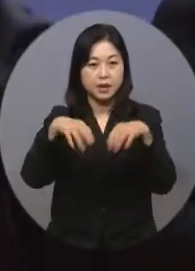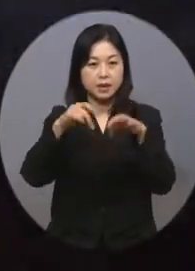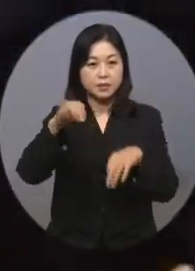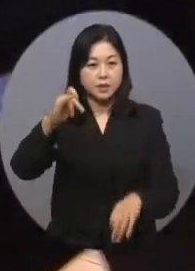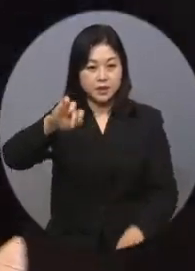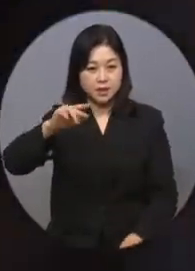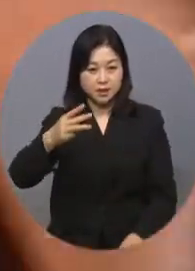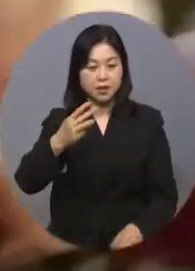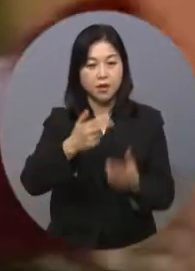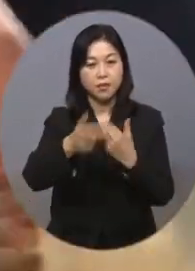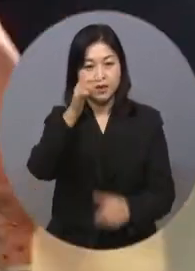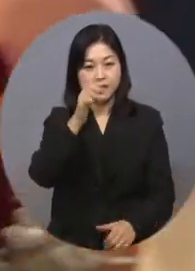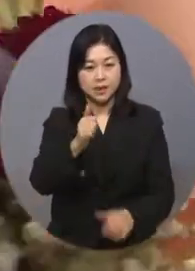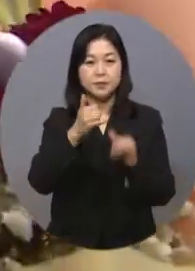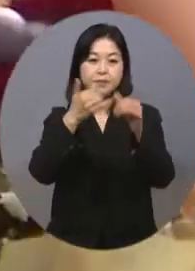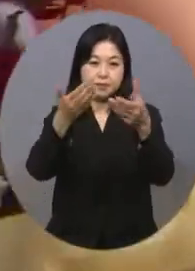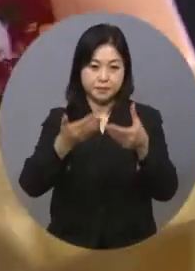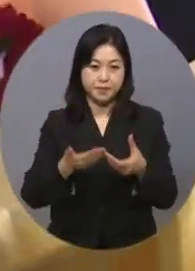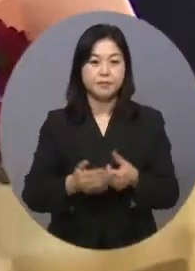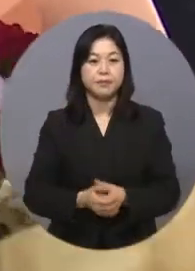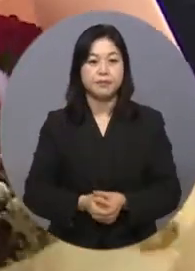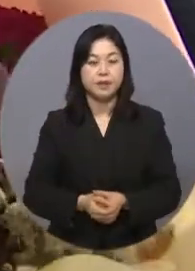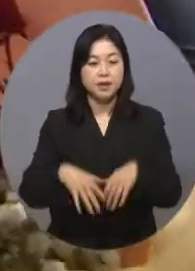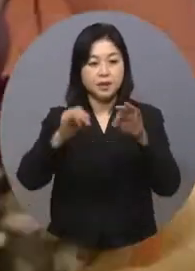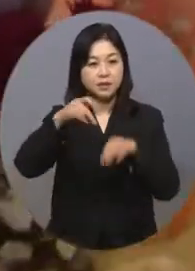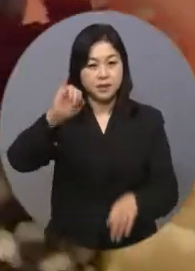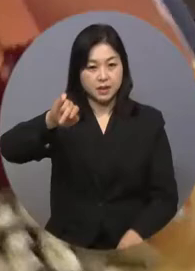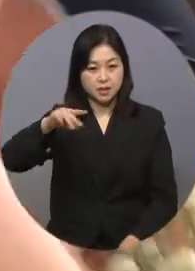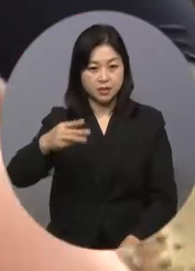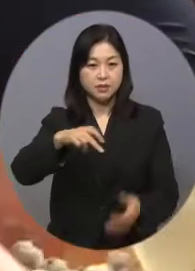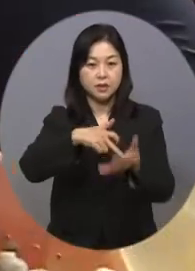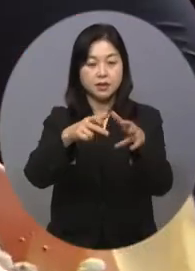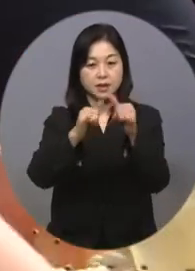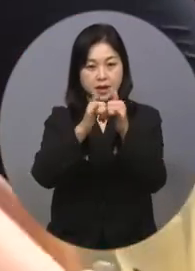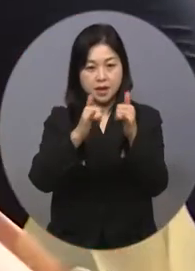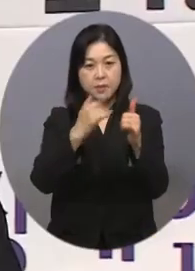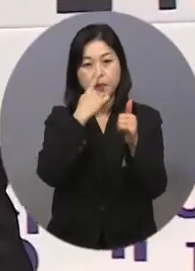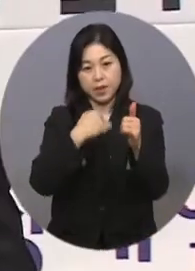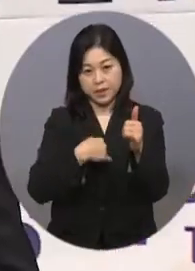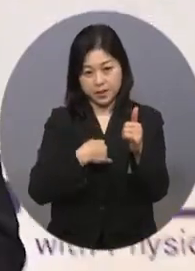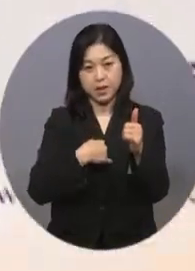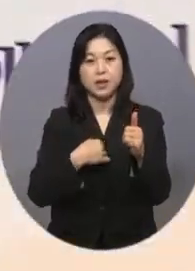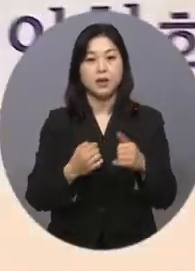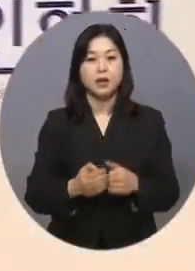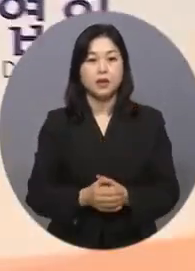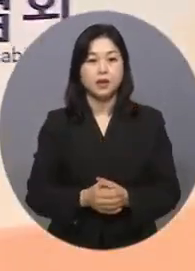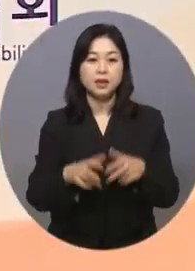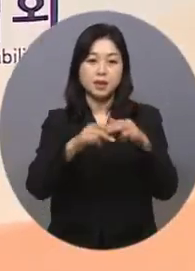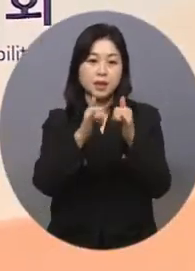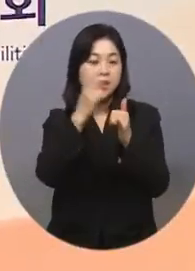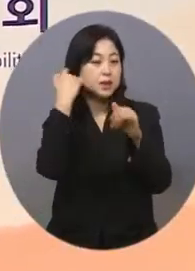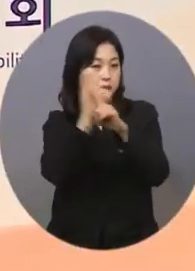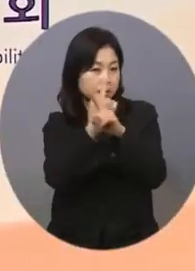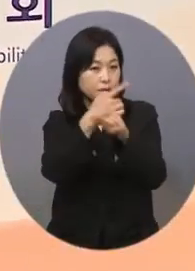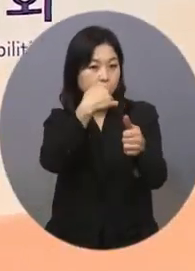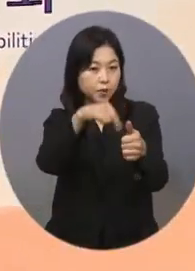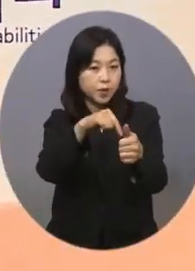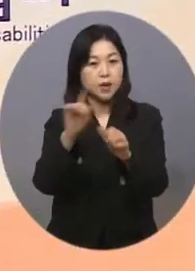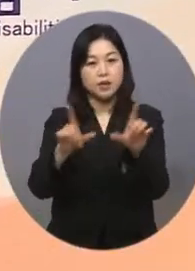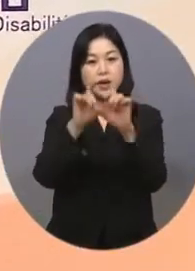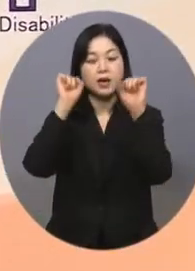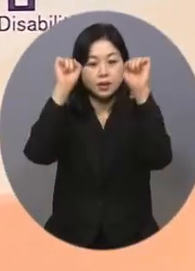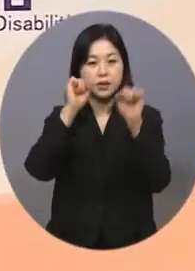협회장이 수상했습니다. 김기철 협회장은 지체장애인 당사자로서 장애인 인식 개선 교육, 생활체육 사업